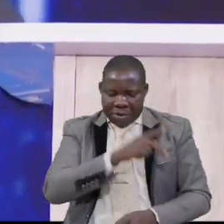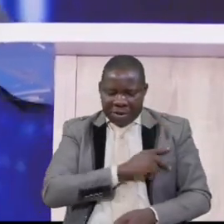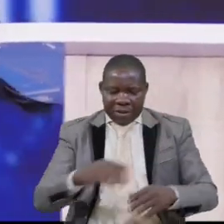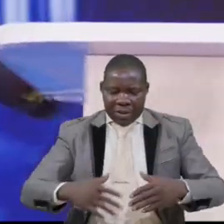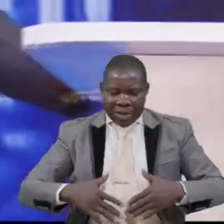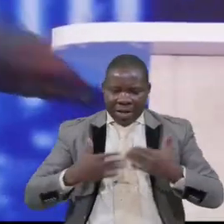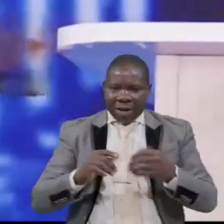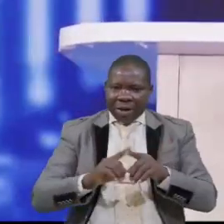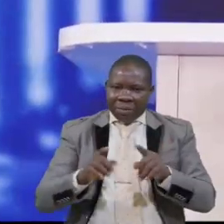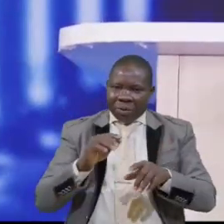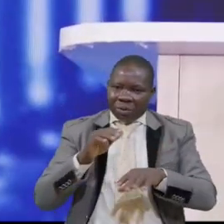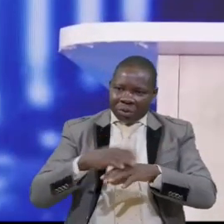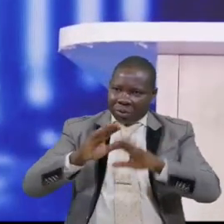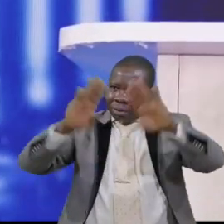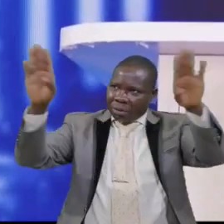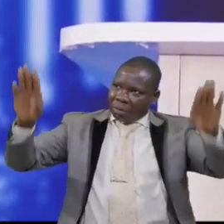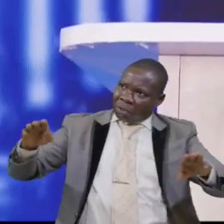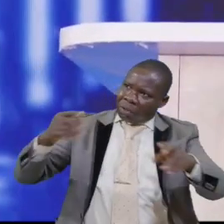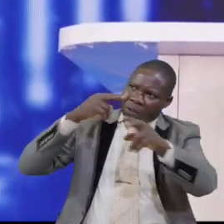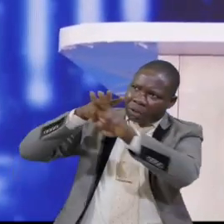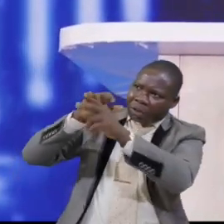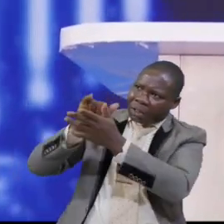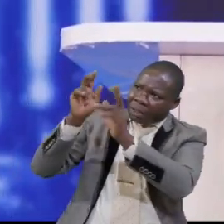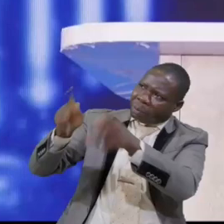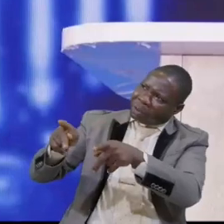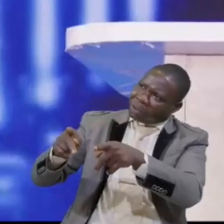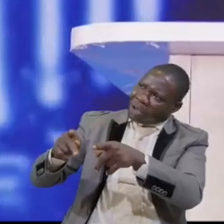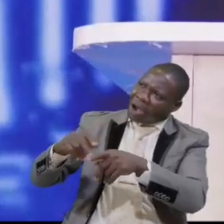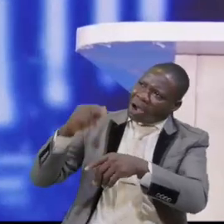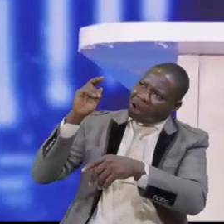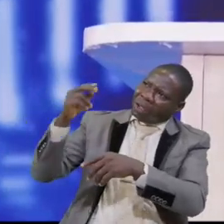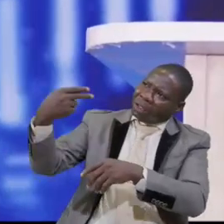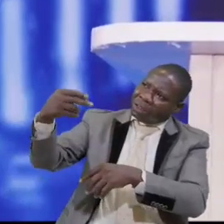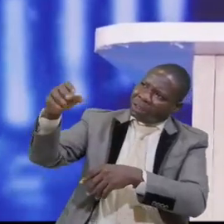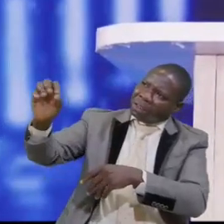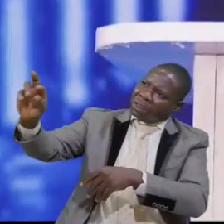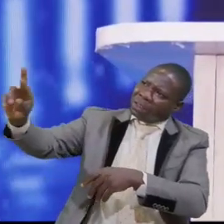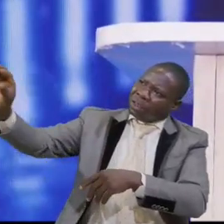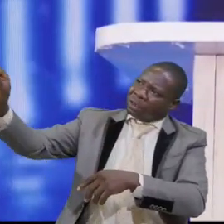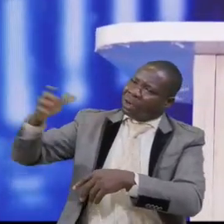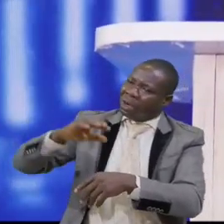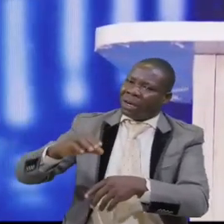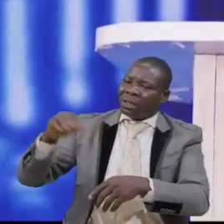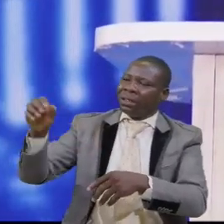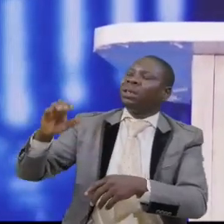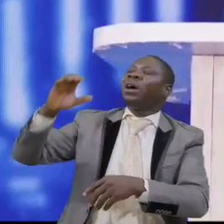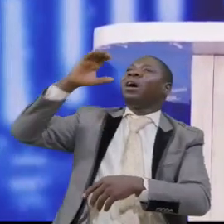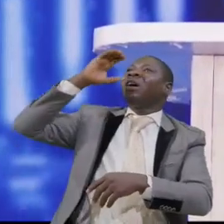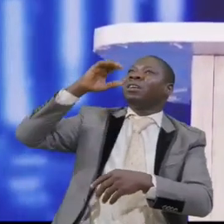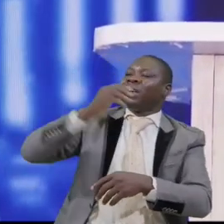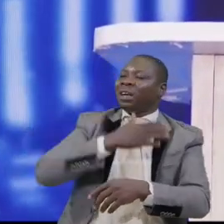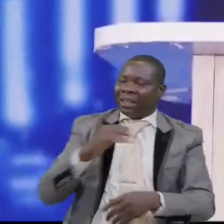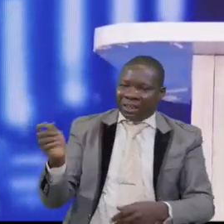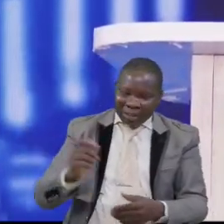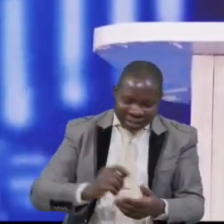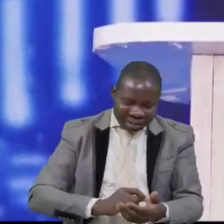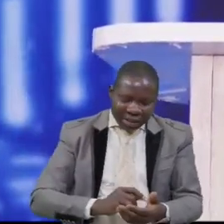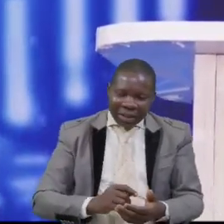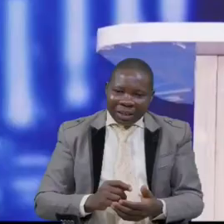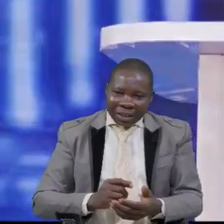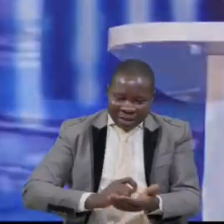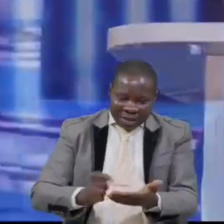monsieur vraiment c'est un héros et il tient bouteille et ils écritent là-bas bois